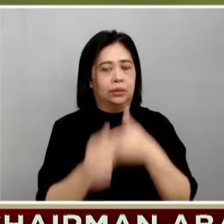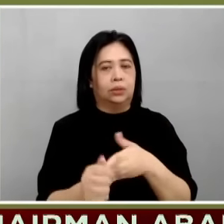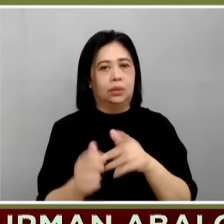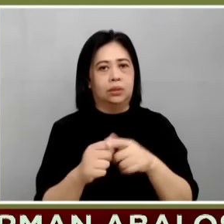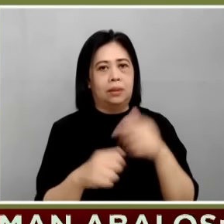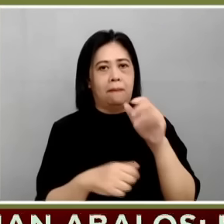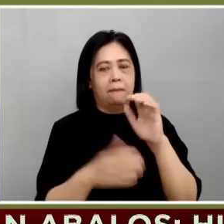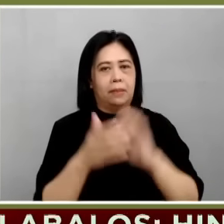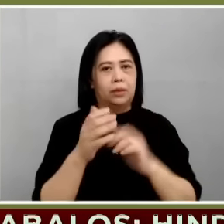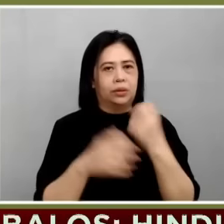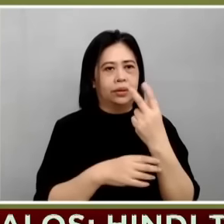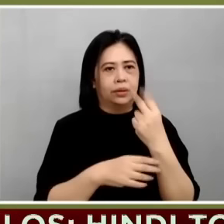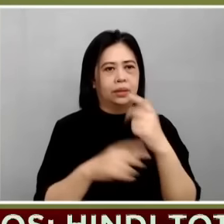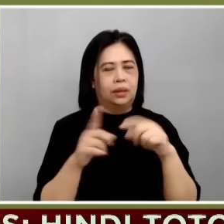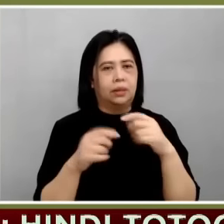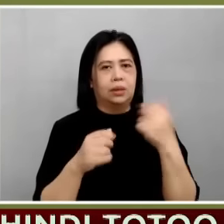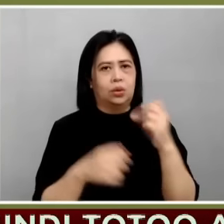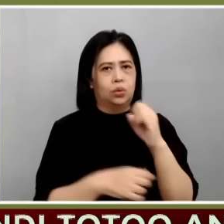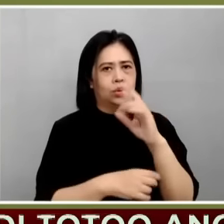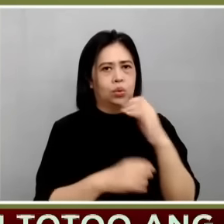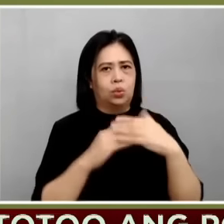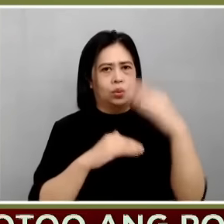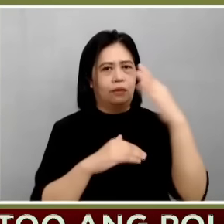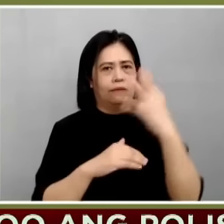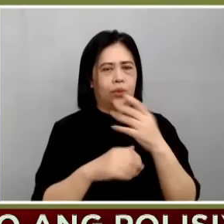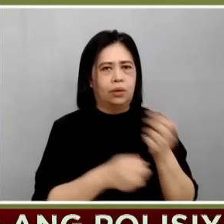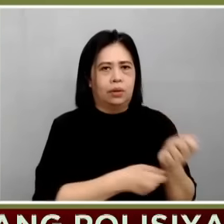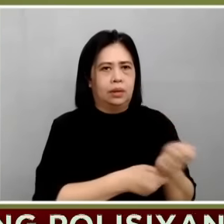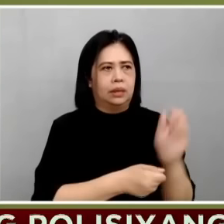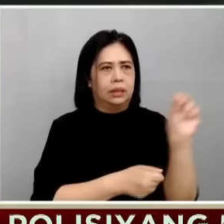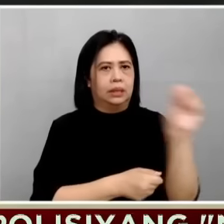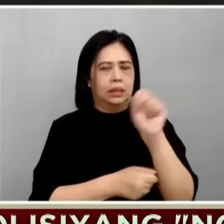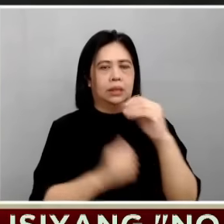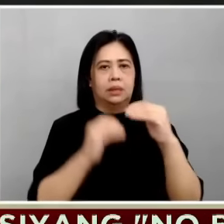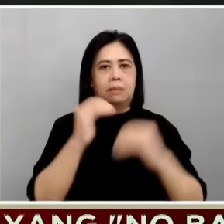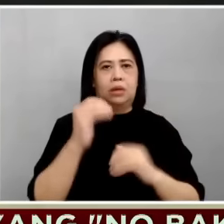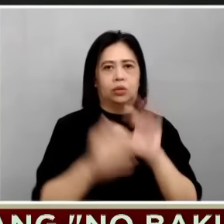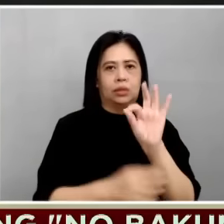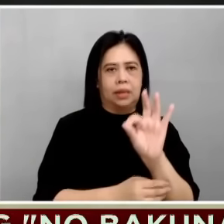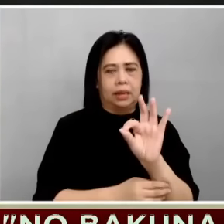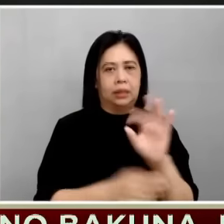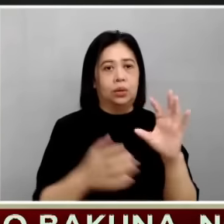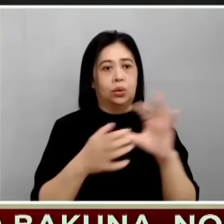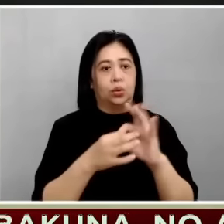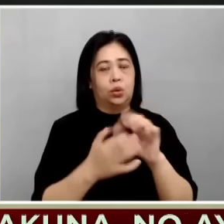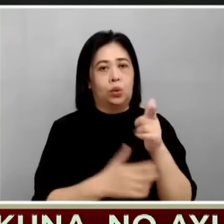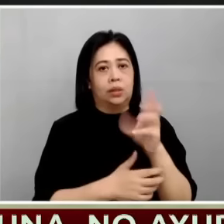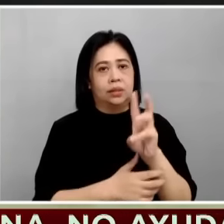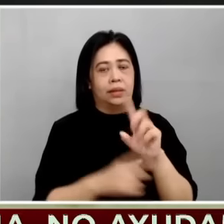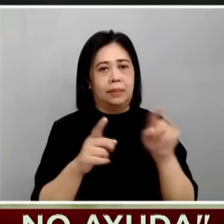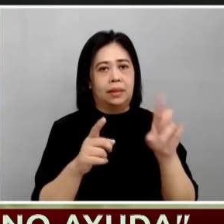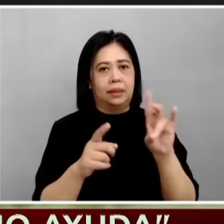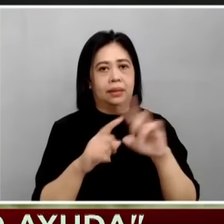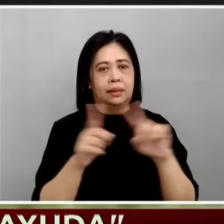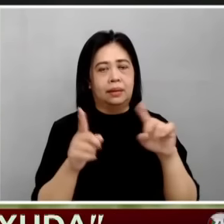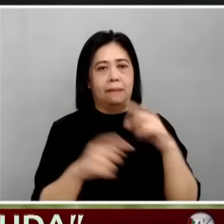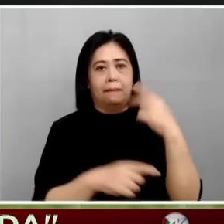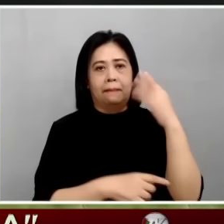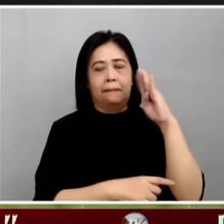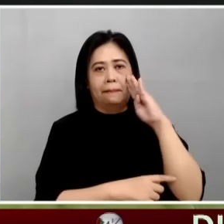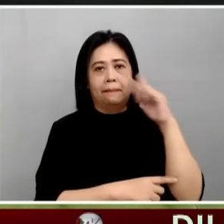13. Lamang ng 4 na stroke sa 4 na golfer na nasa minus 9. Joint 27th si Bianca Pagdanganan na nakascore